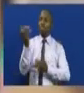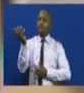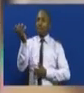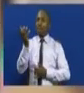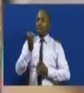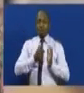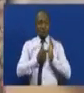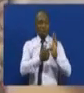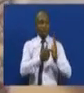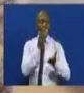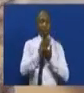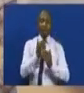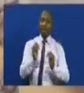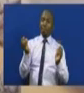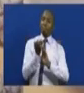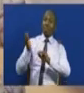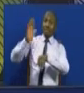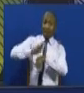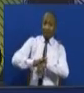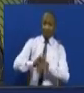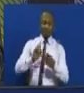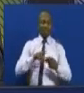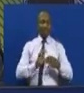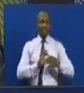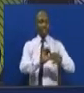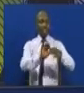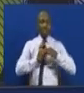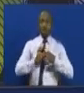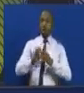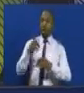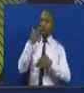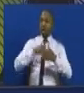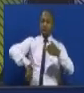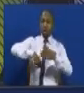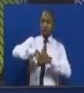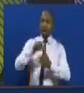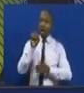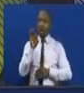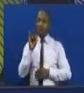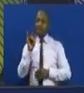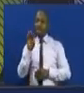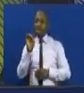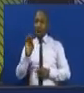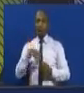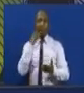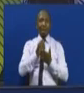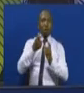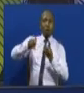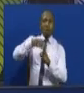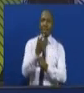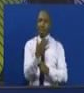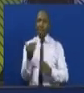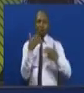kweli superstar. Twende kwenye shirikisho la soka bara duniani FIFA, ambao sasa limeamua kuongeza idadi wasije